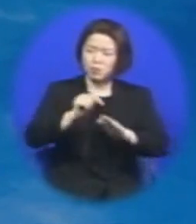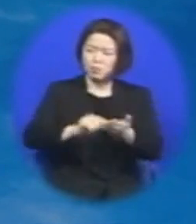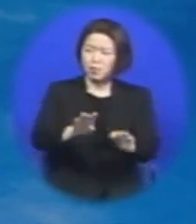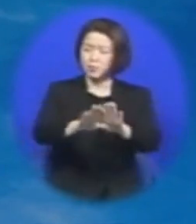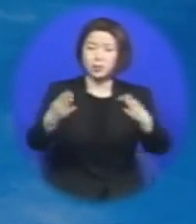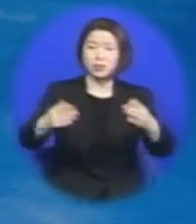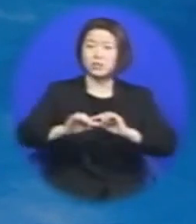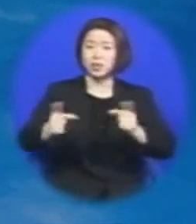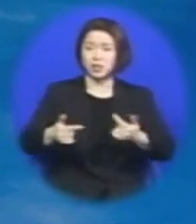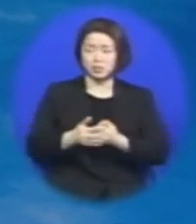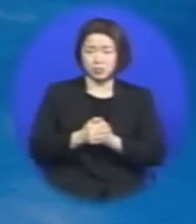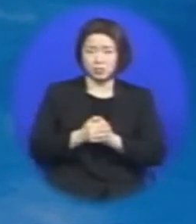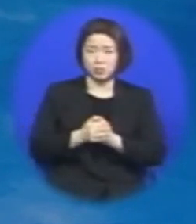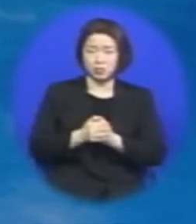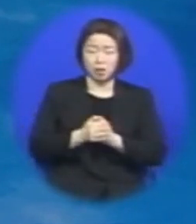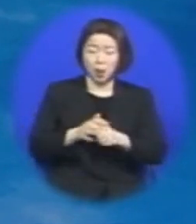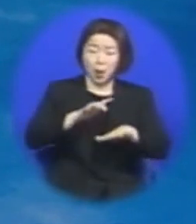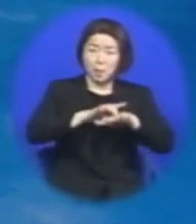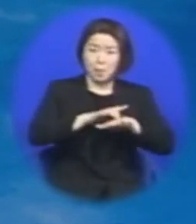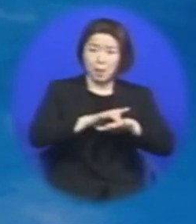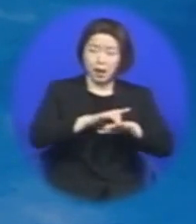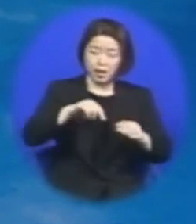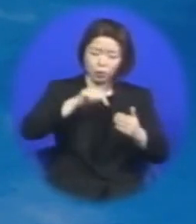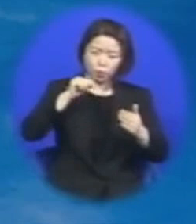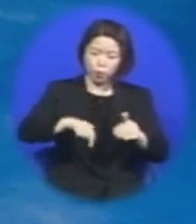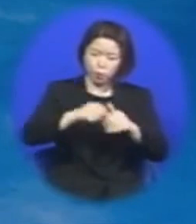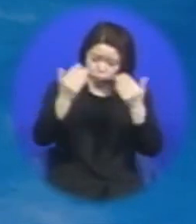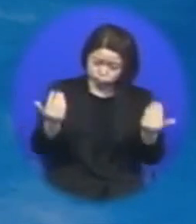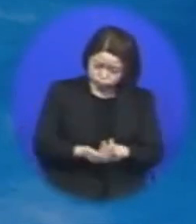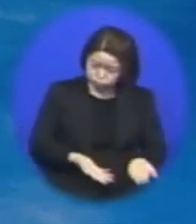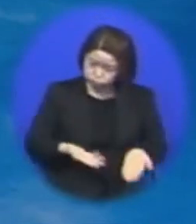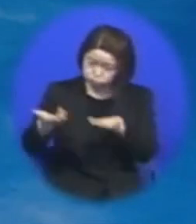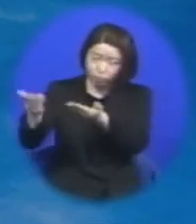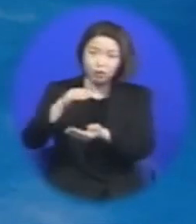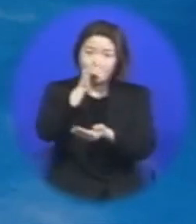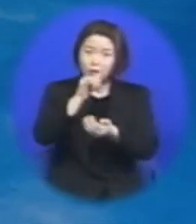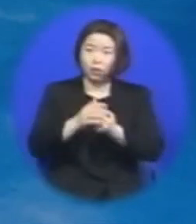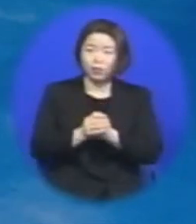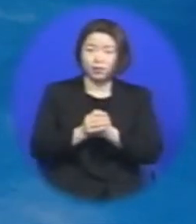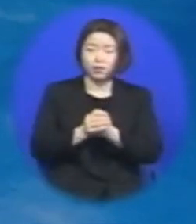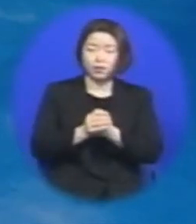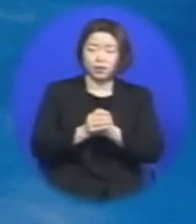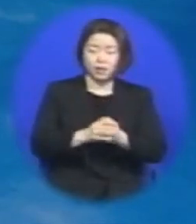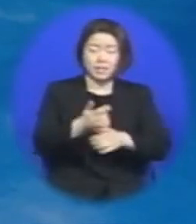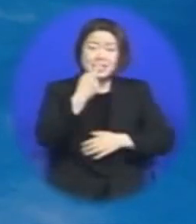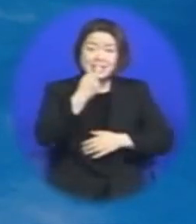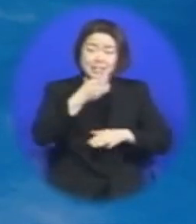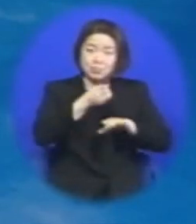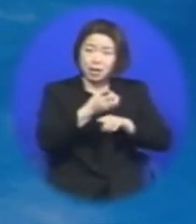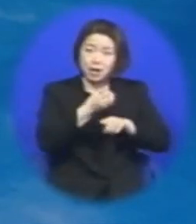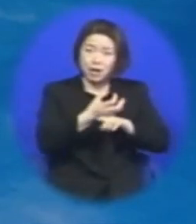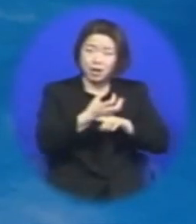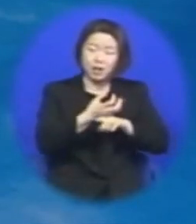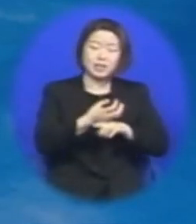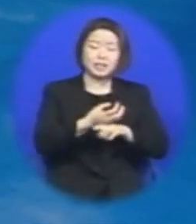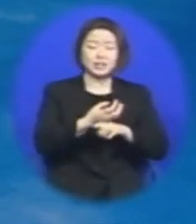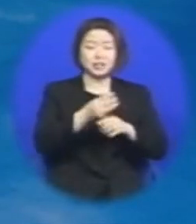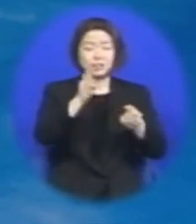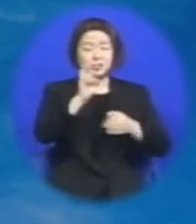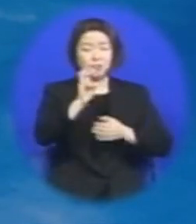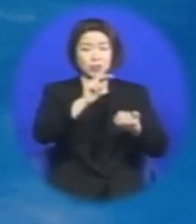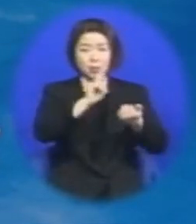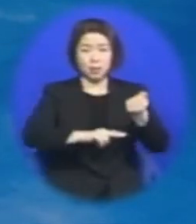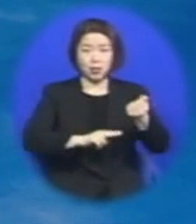마귀에게 소까지 다 내 주고은 30에 예수님 파른 것은 마귀가 시키는 대로 한